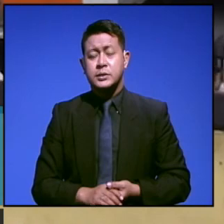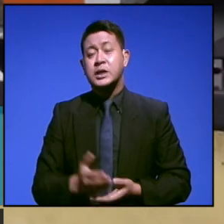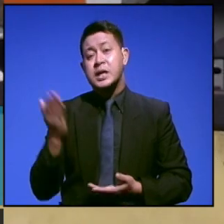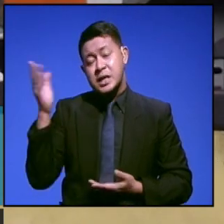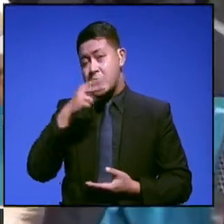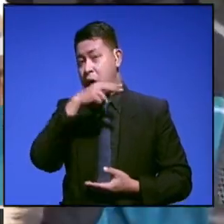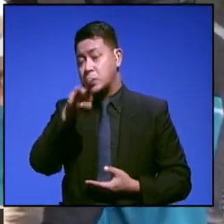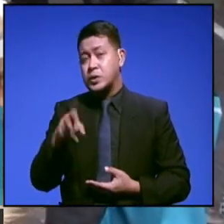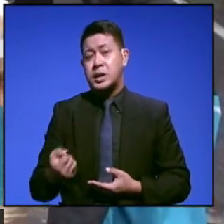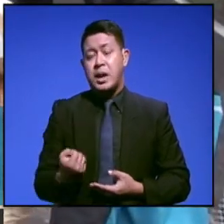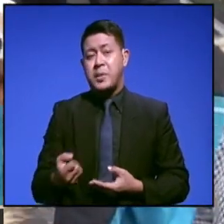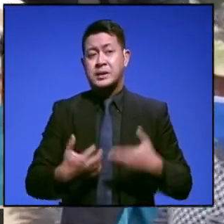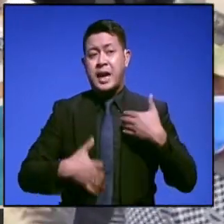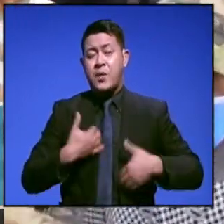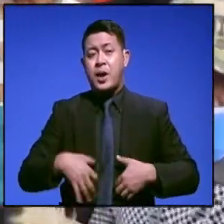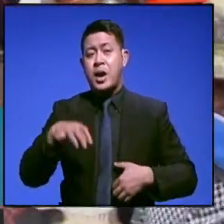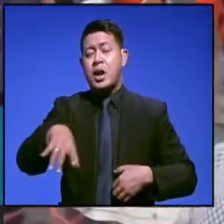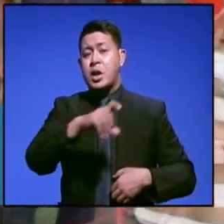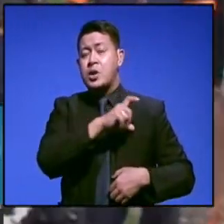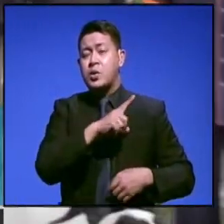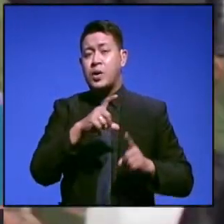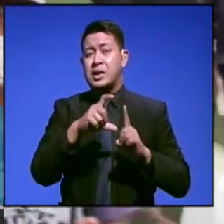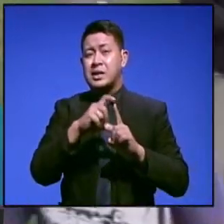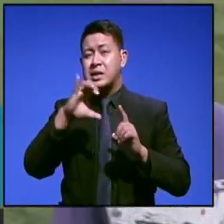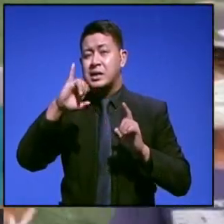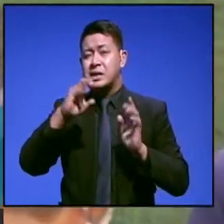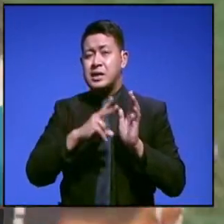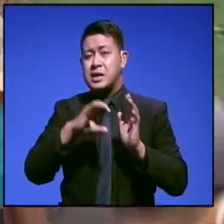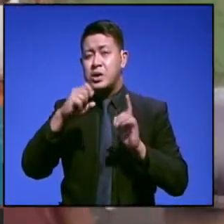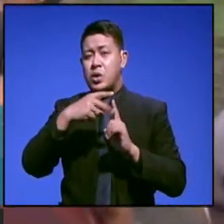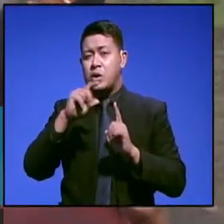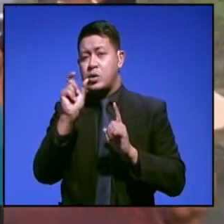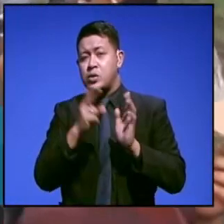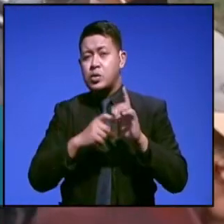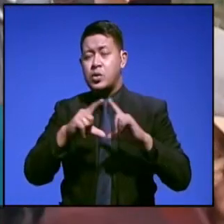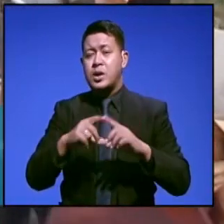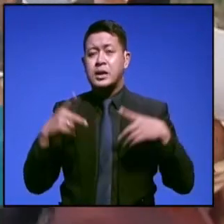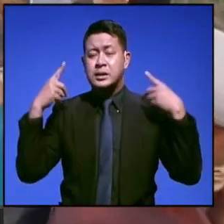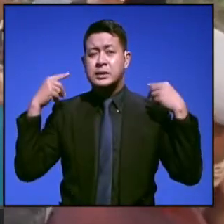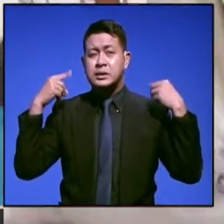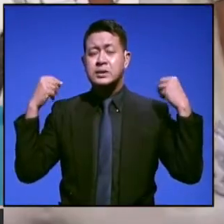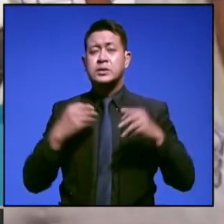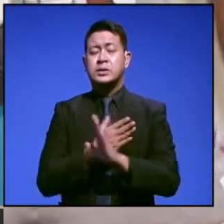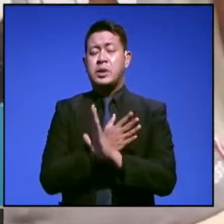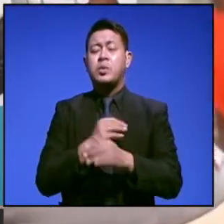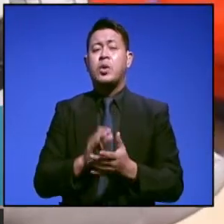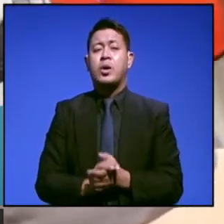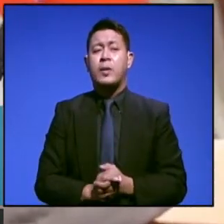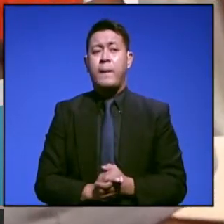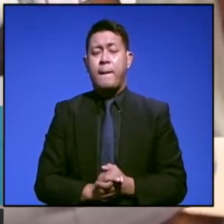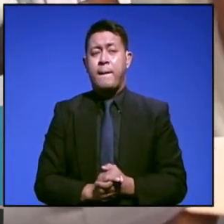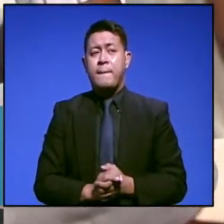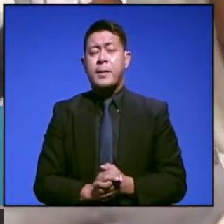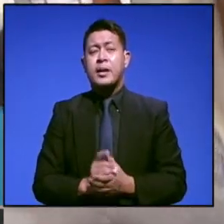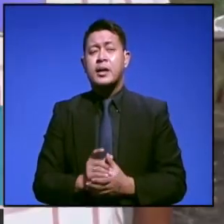Inilah suasana pasar hewan yang terletak di Kelurahan Dinotrunan di Lumajang, Jawa Timur. Pasar hewan terbesar di Jawa Timur bagian Tapal Kuda